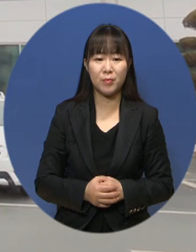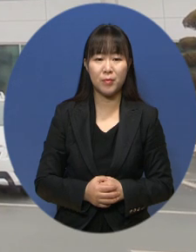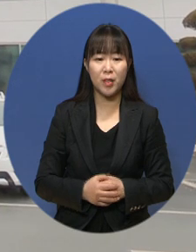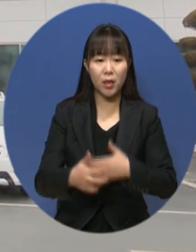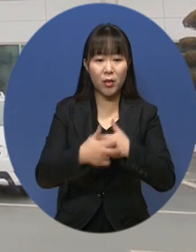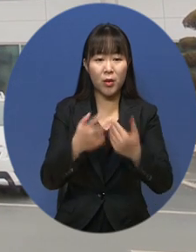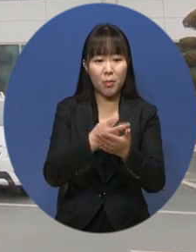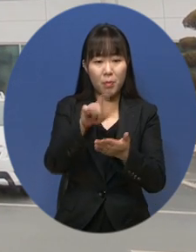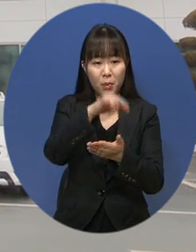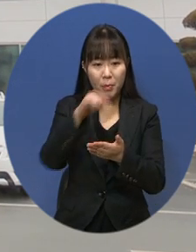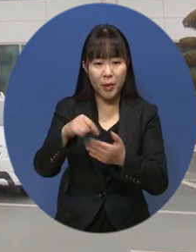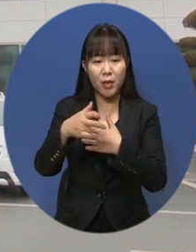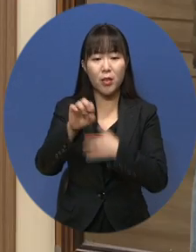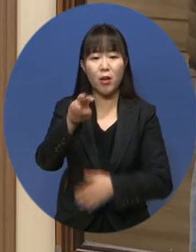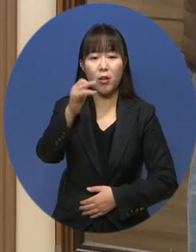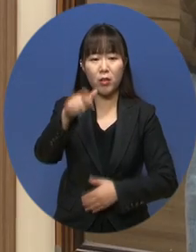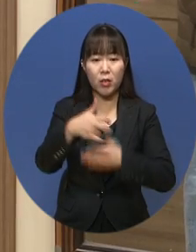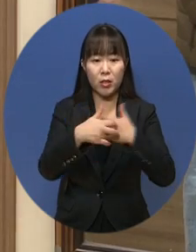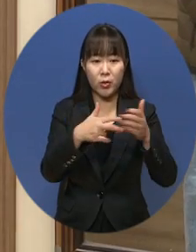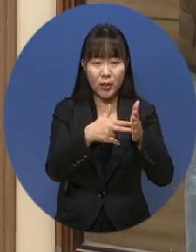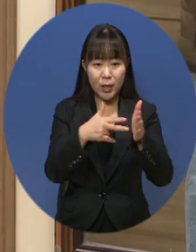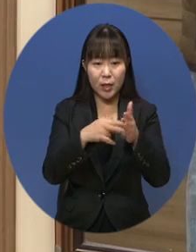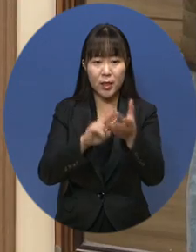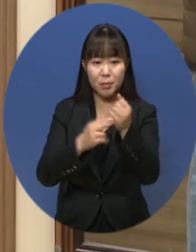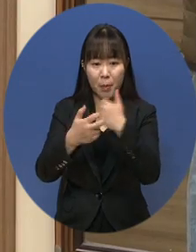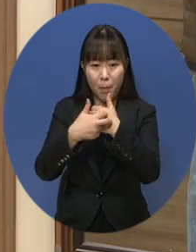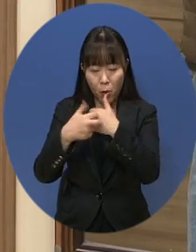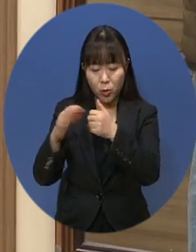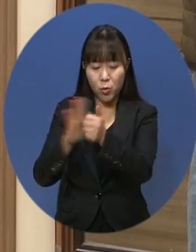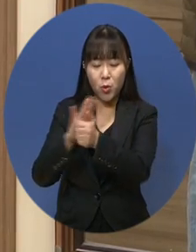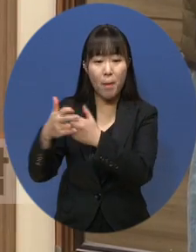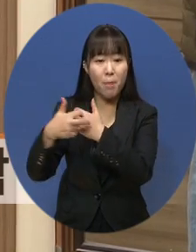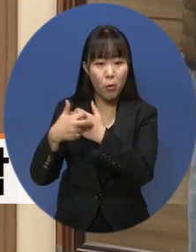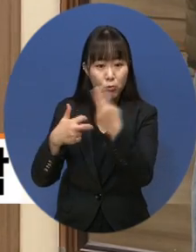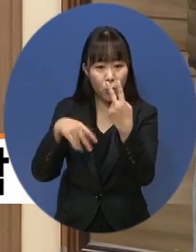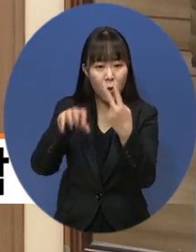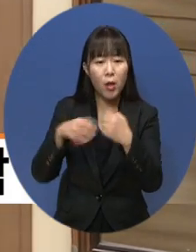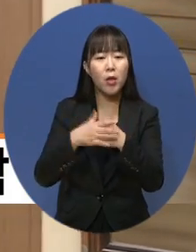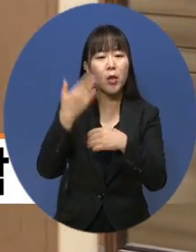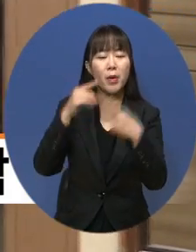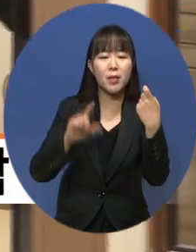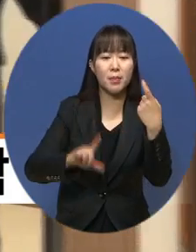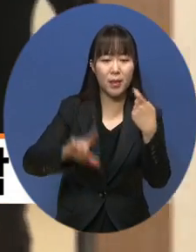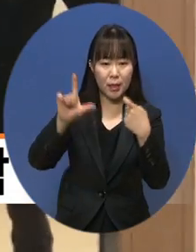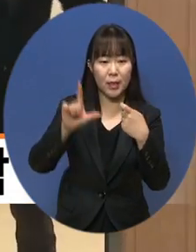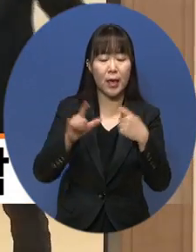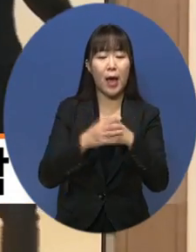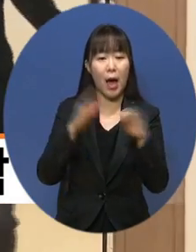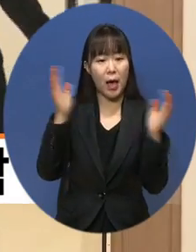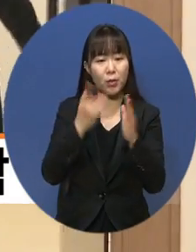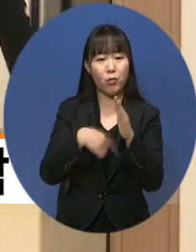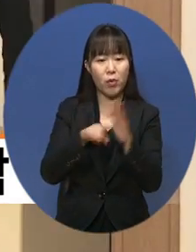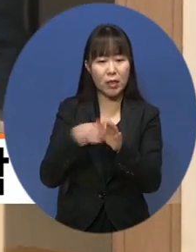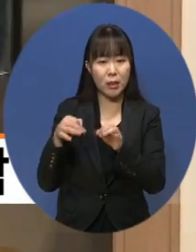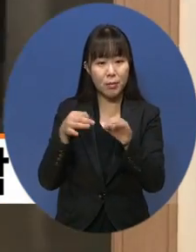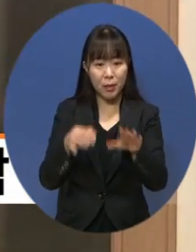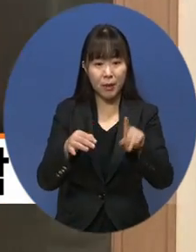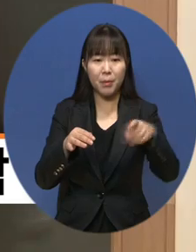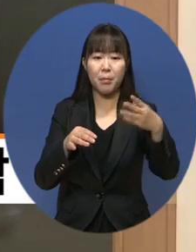의료법인 여덕의료재단 증평병원 및 증평요양병원은 지난 11일 장학기금 100만